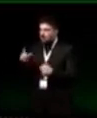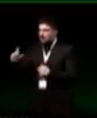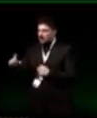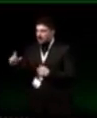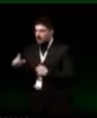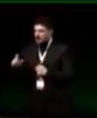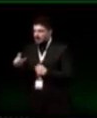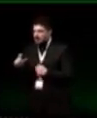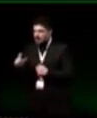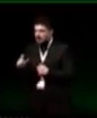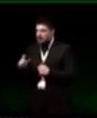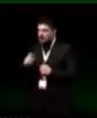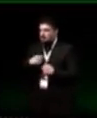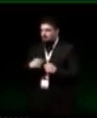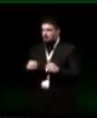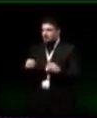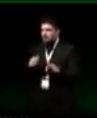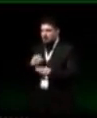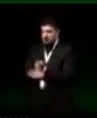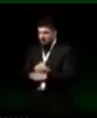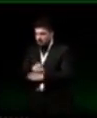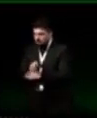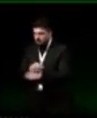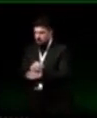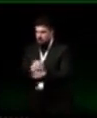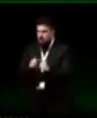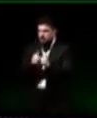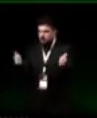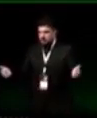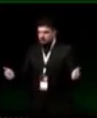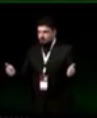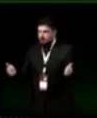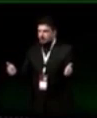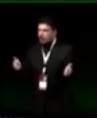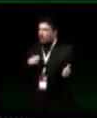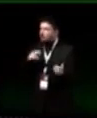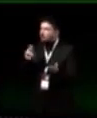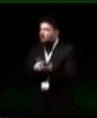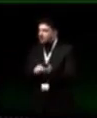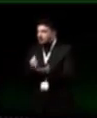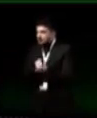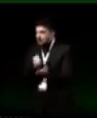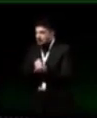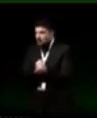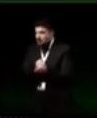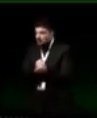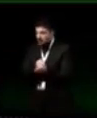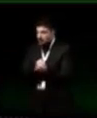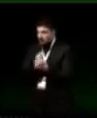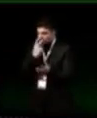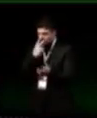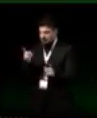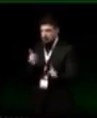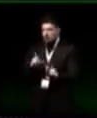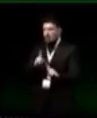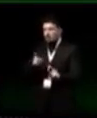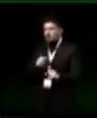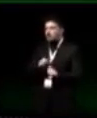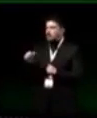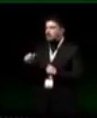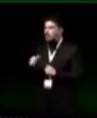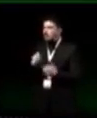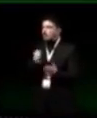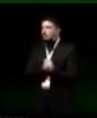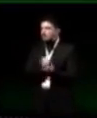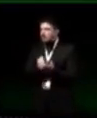di disintermediazione, che non riguarda soltanto il sigillo del notaio o la certificazione della pubblica amministrazione,